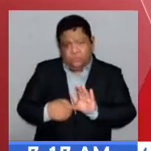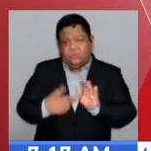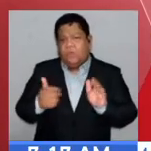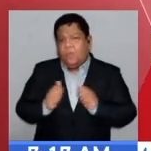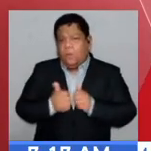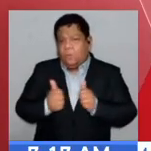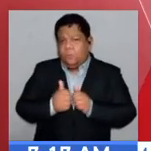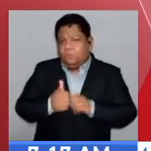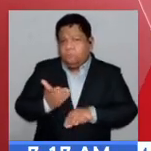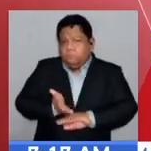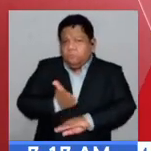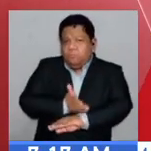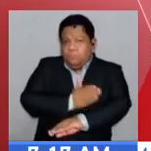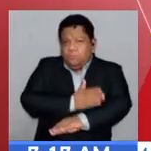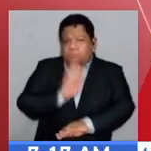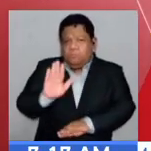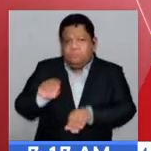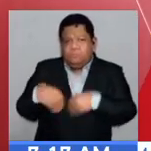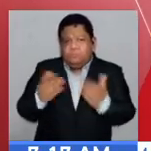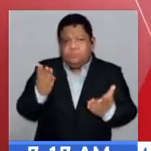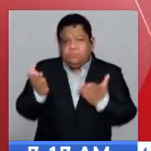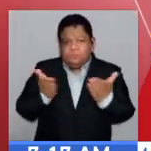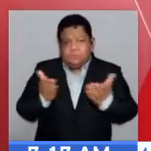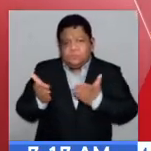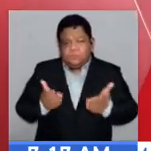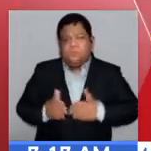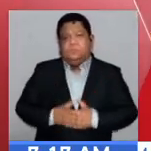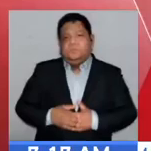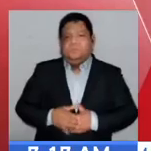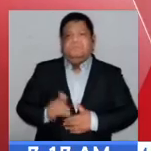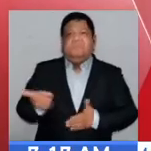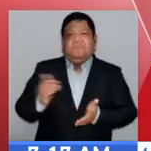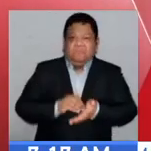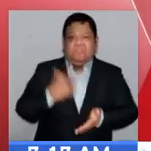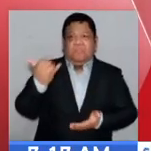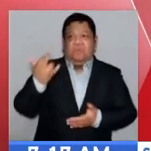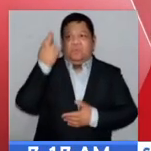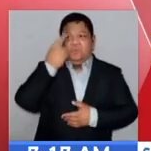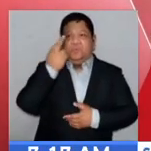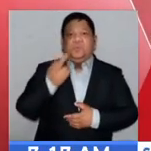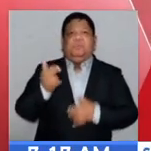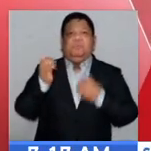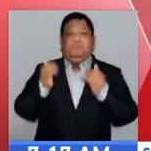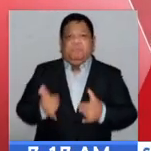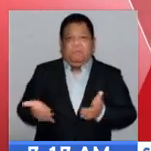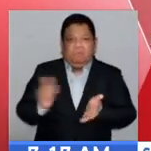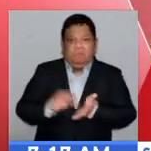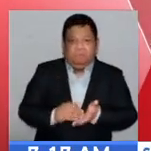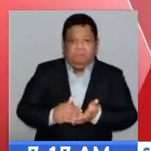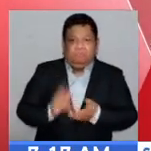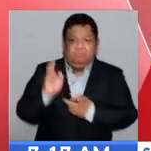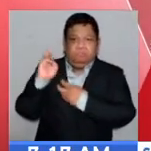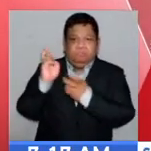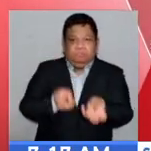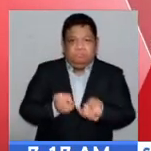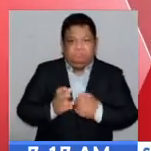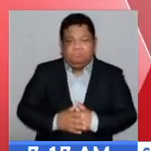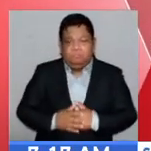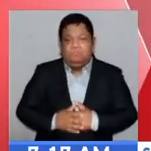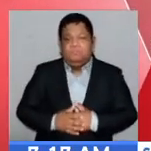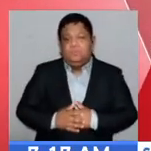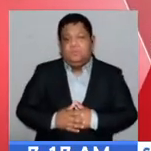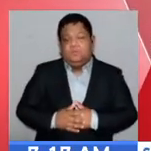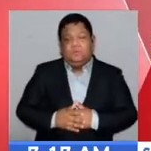serbisyo. At yun na naman yung gagawin nilang dahilan ng pagpapabuti ng serbisyo. Kumbaga yung oportunidad, it's